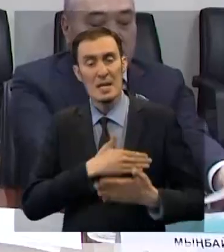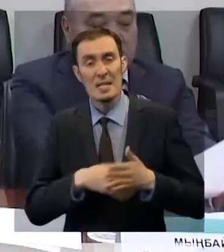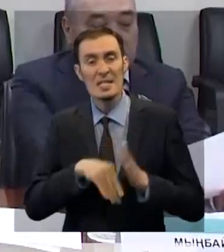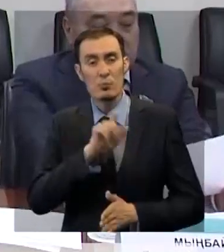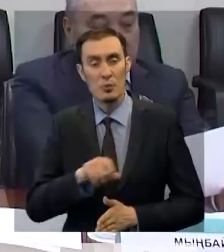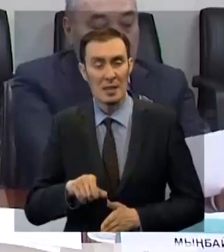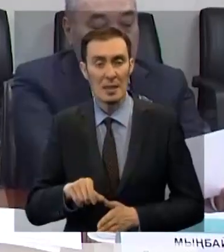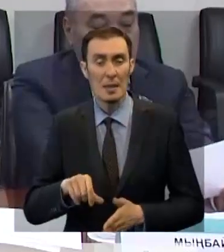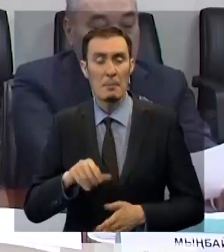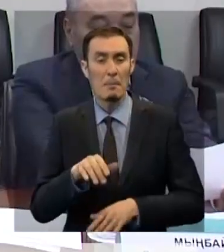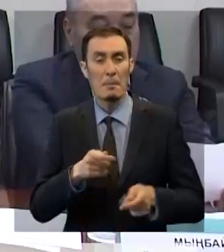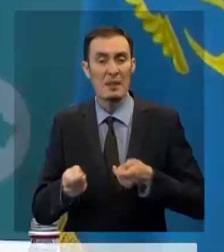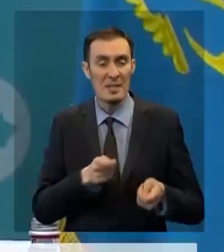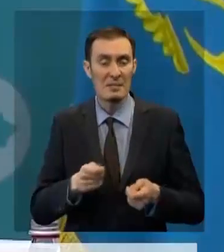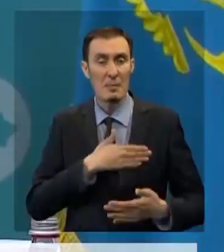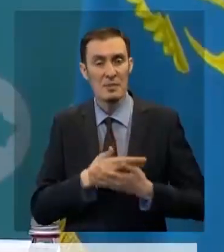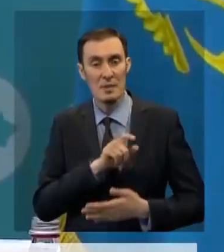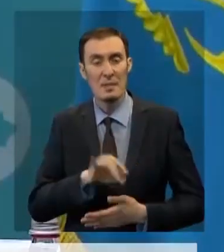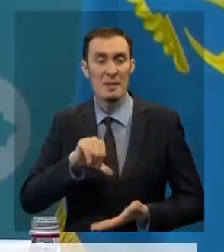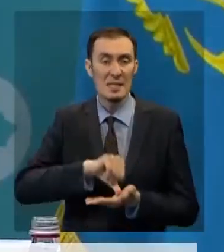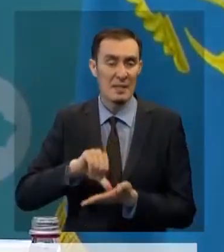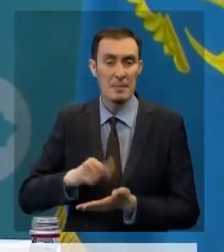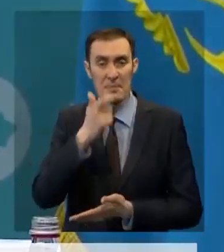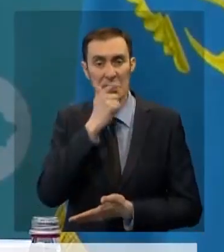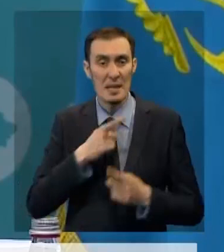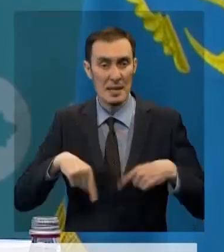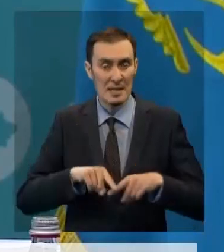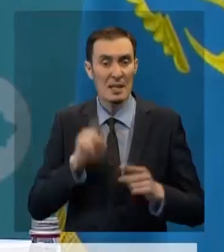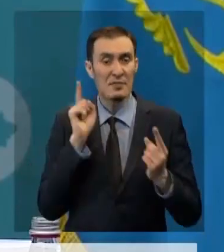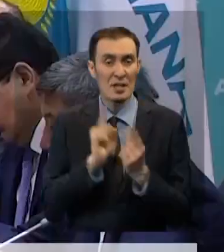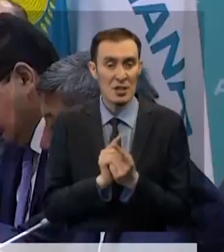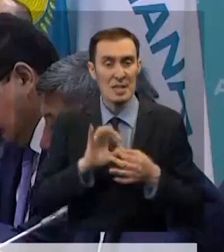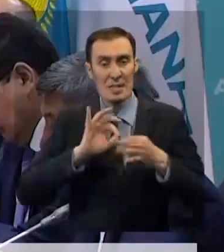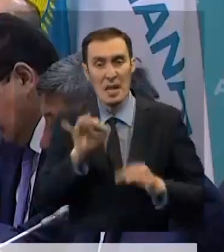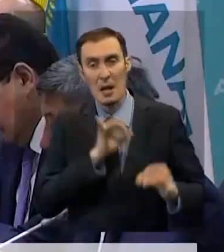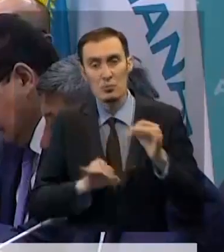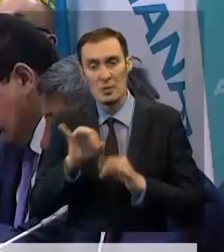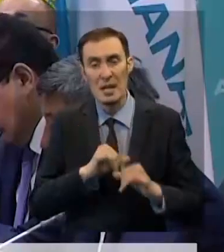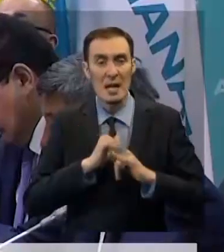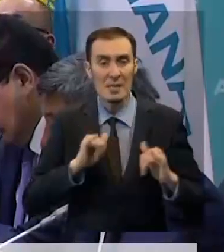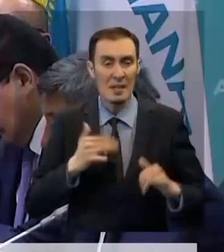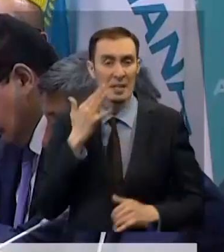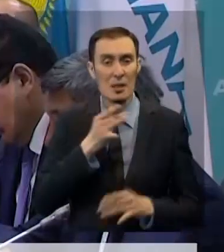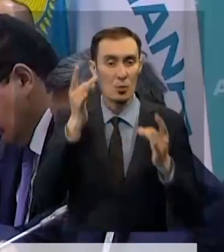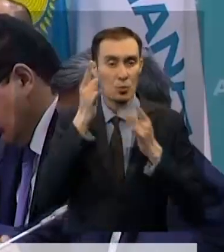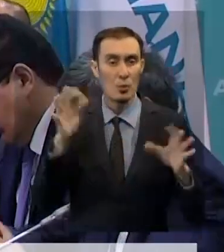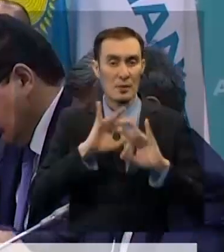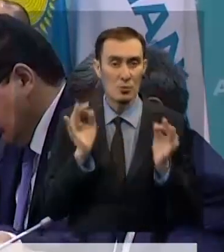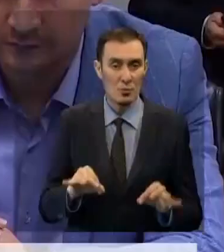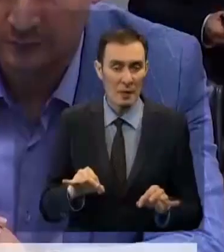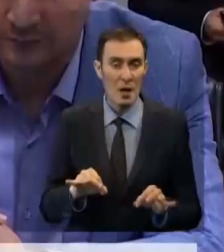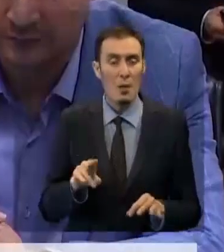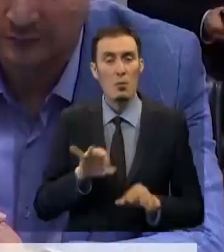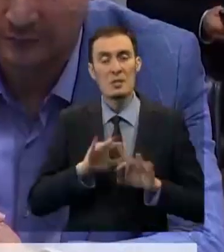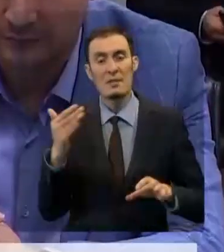парламента, члены правительства, общественные деятели и представители интеллигенции. На встрече детально обсудили развитие национальной культуры и